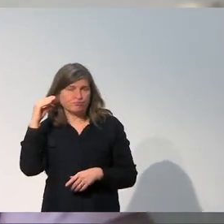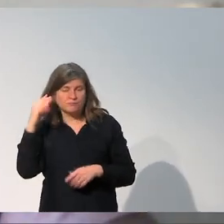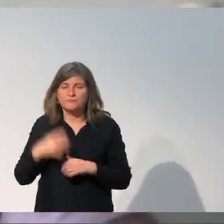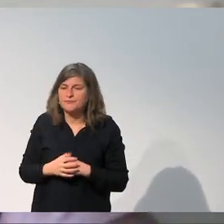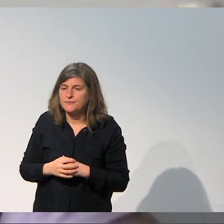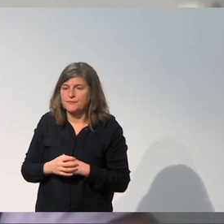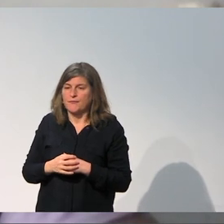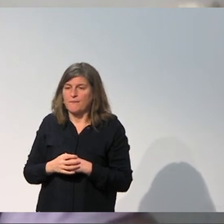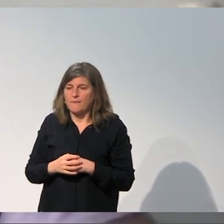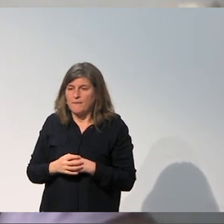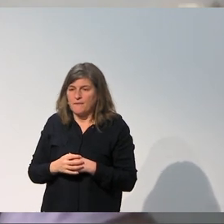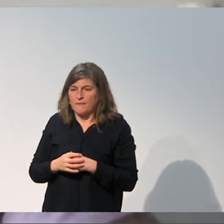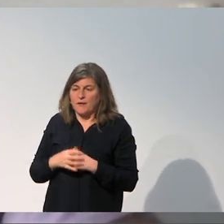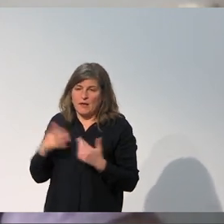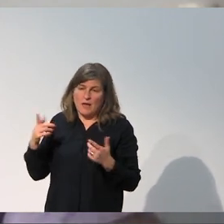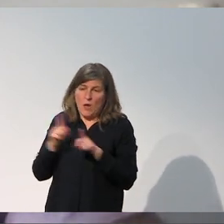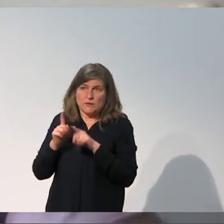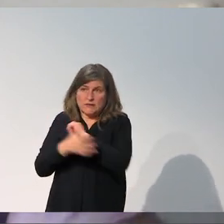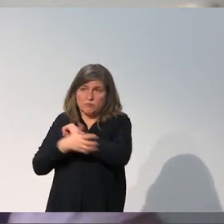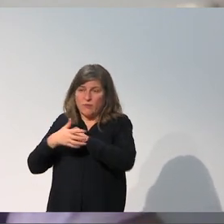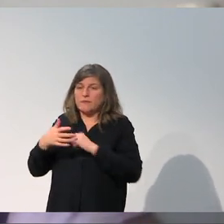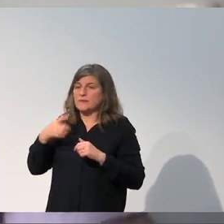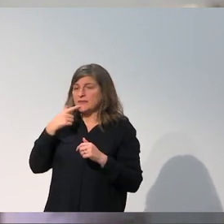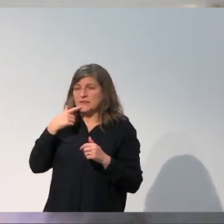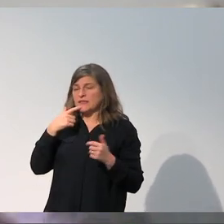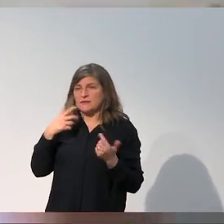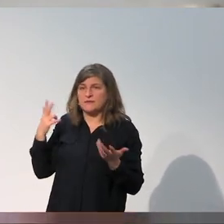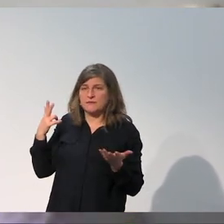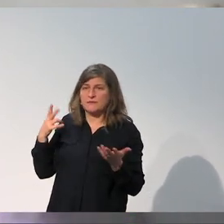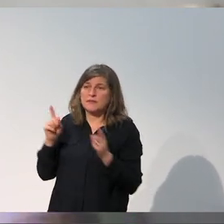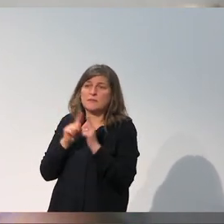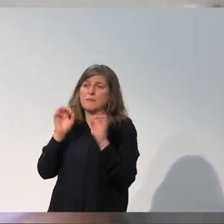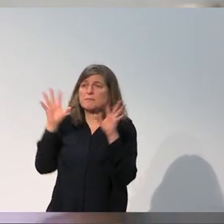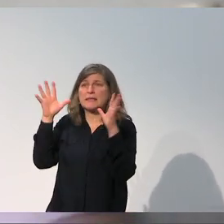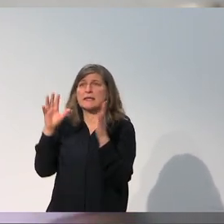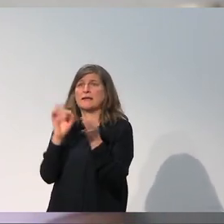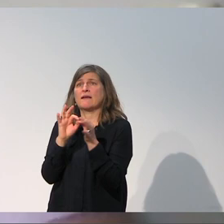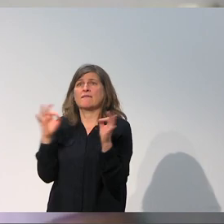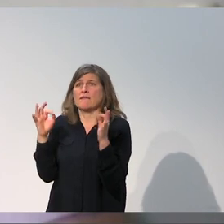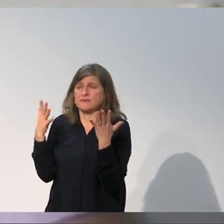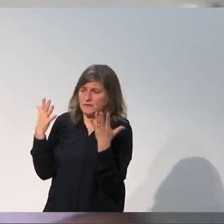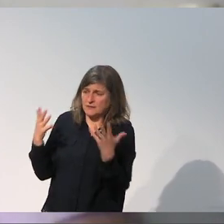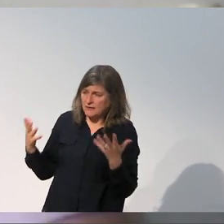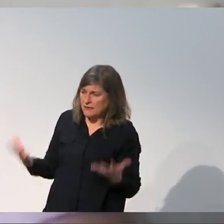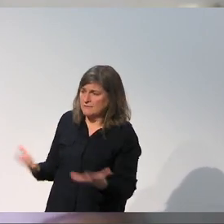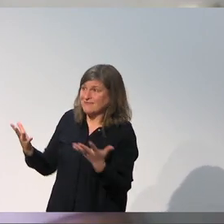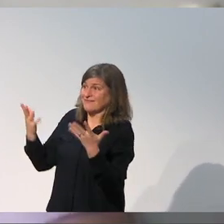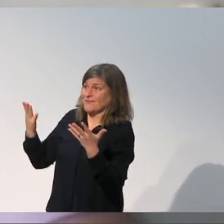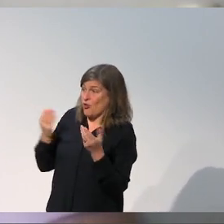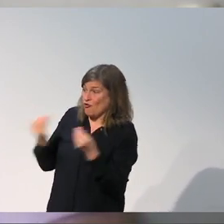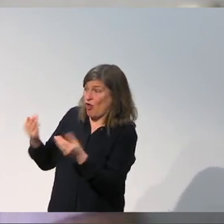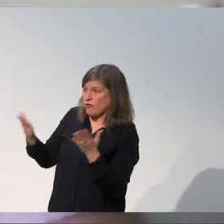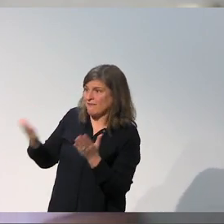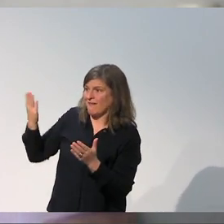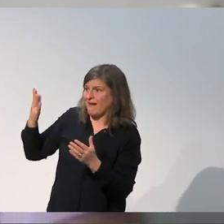grandeur. Et oui. tu seras élevé par le glaive et tu périras par le glaive. Non, l'idée est toujours la même, c'est-à-dire qu'est-ce qui t'élève et qu'est-ce qui te fait tomber. Et